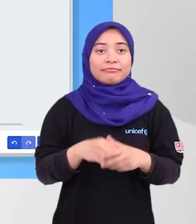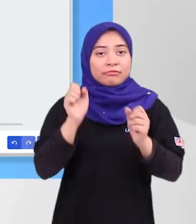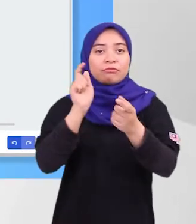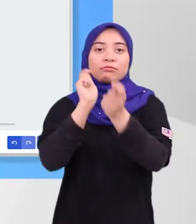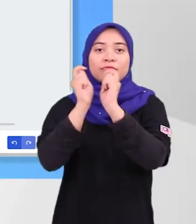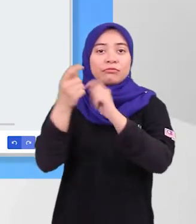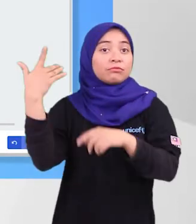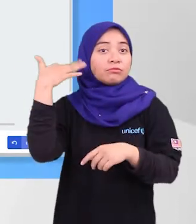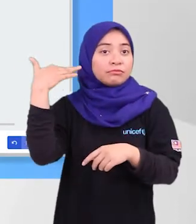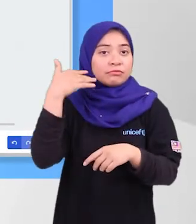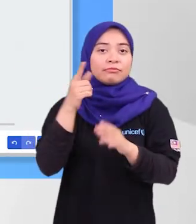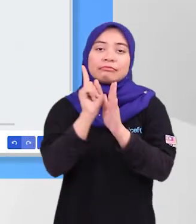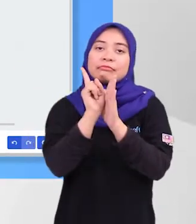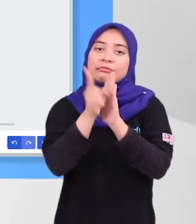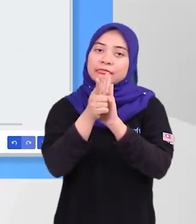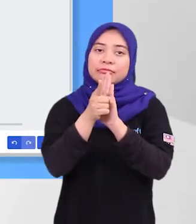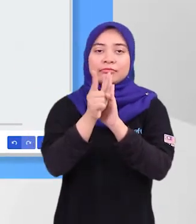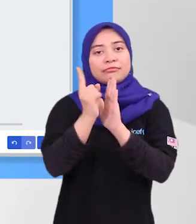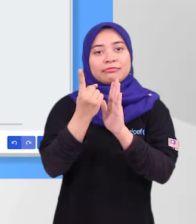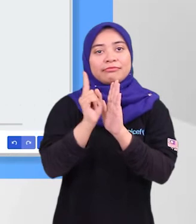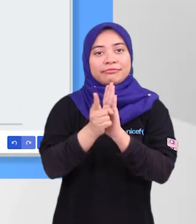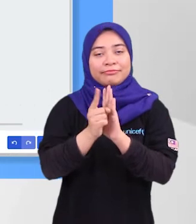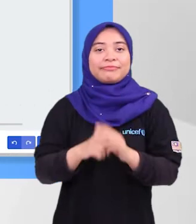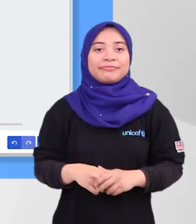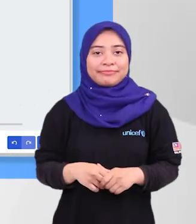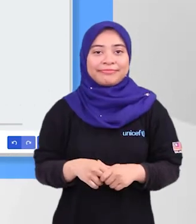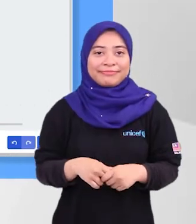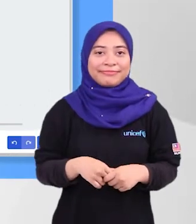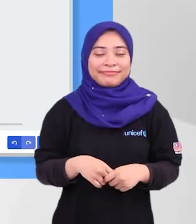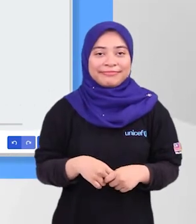boleh ubah tempo nota muzik one beat bersamaan dengan satu saat.